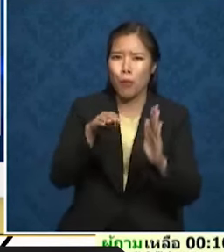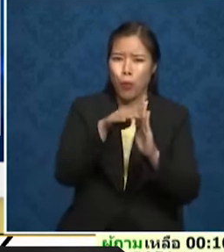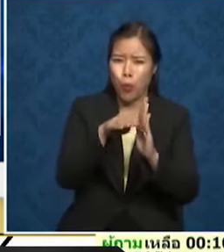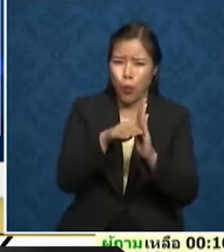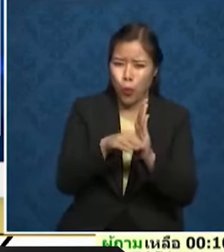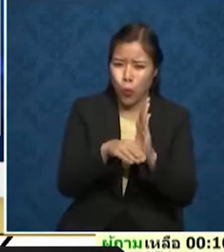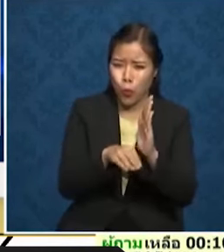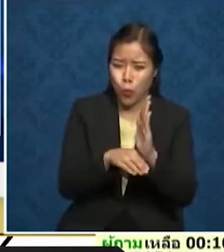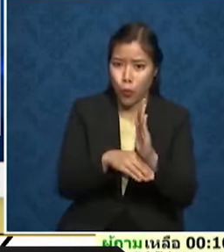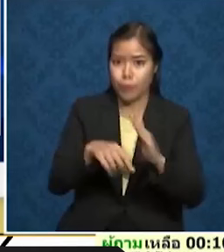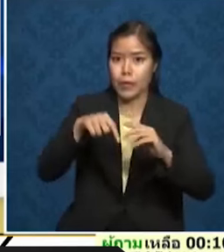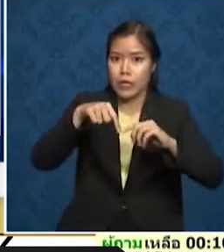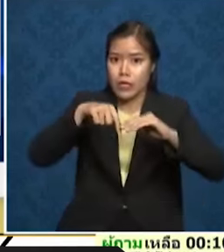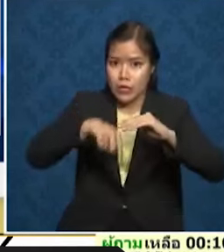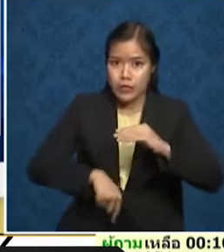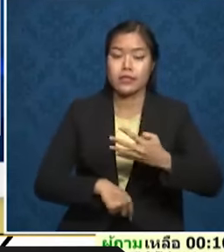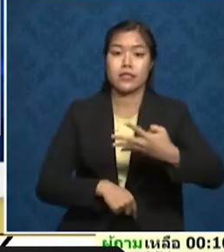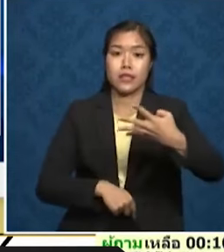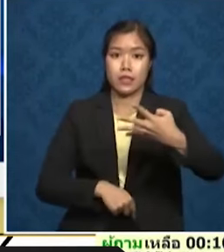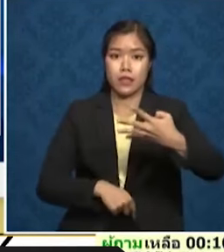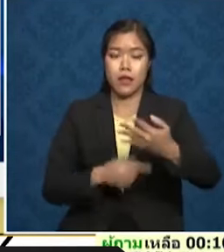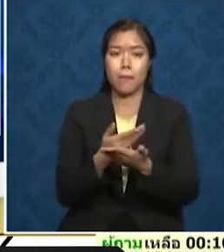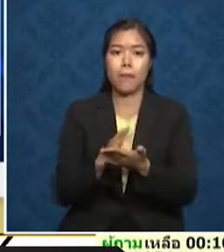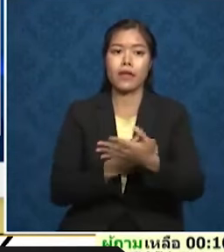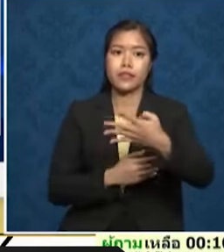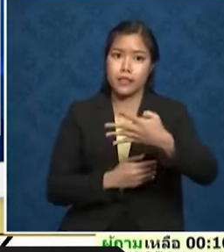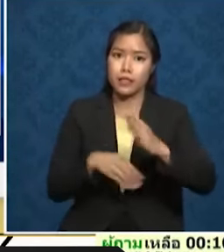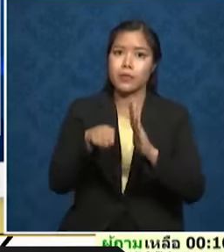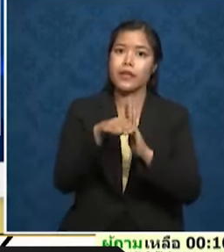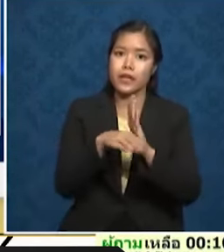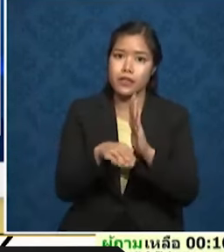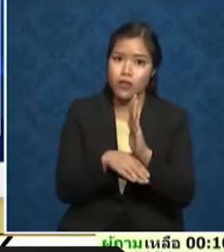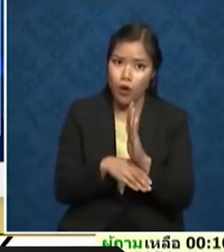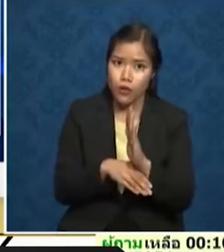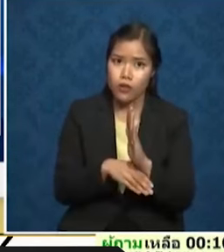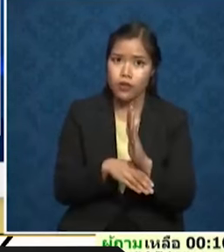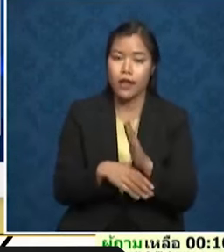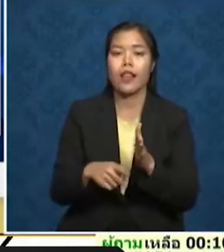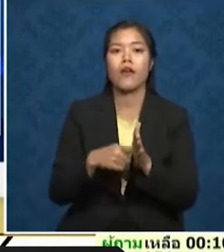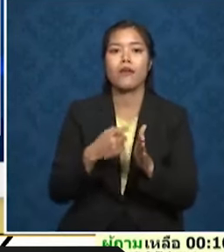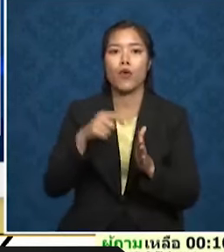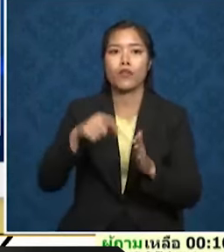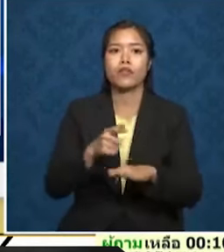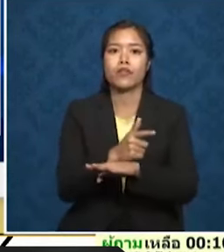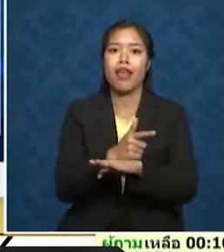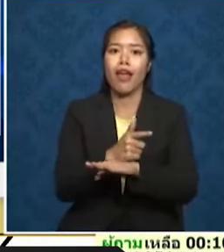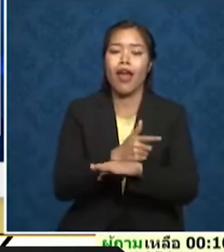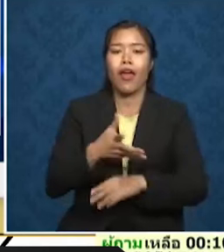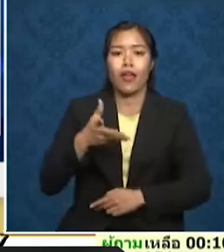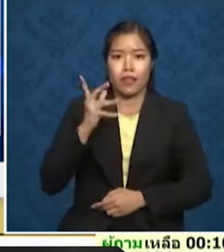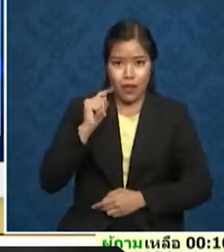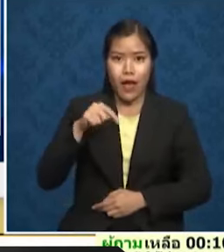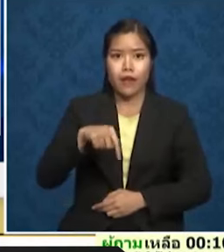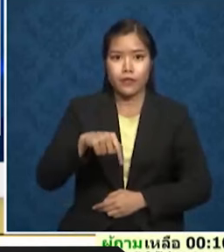ต่างๆนะคะอยู่4ประเด็นซึ่งเป็นขั้นตอนแล้วก็เป็นสาเหตุที่ทำให้งานล่าช้านะคะโดย